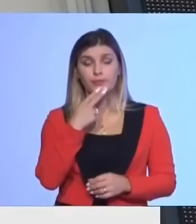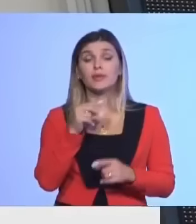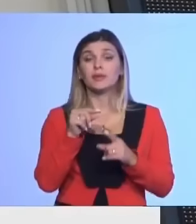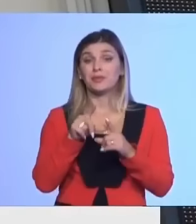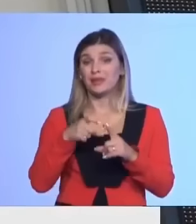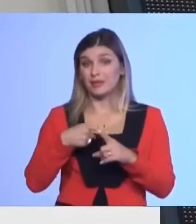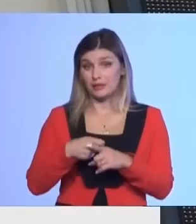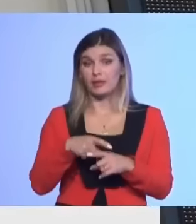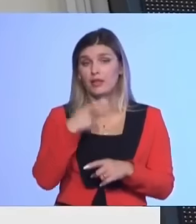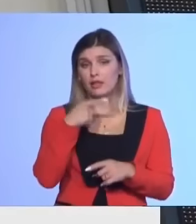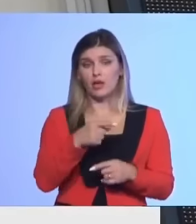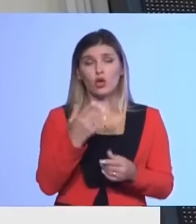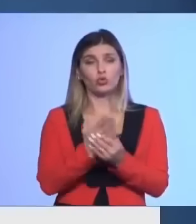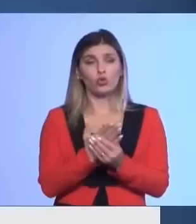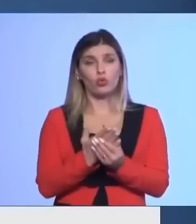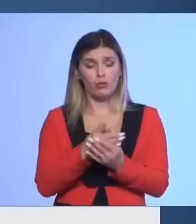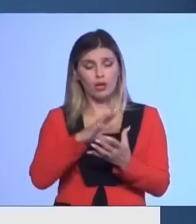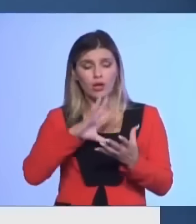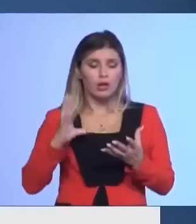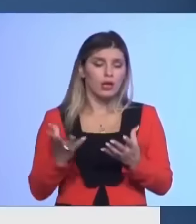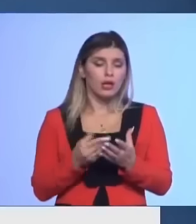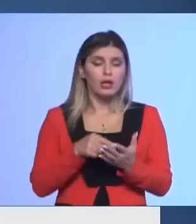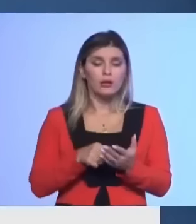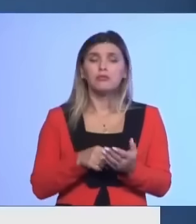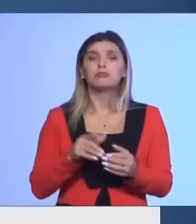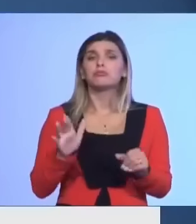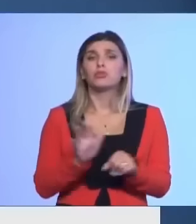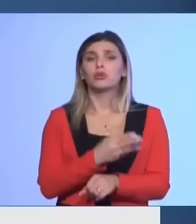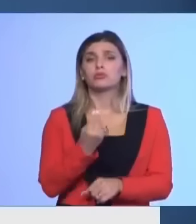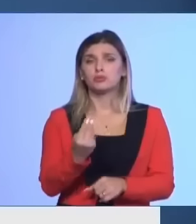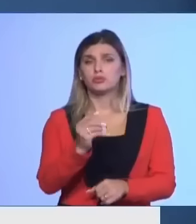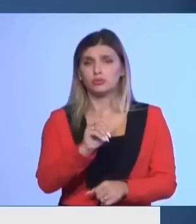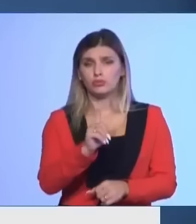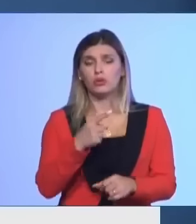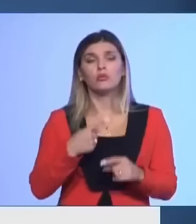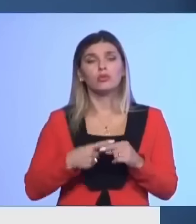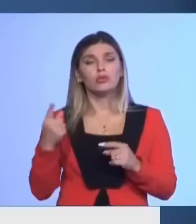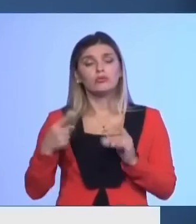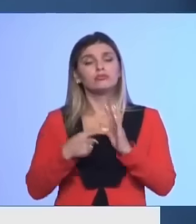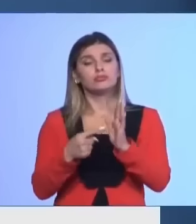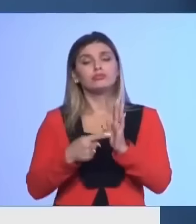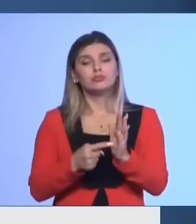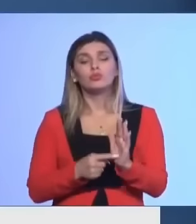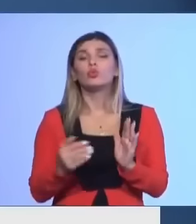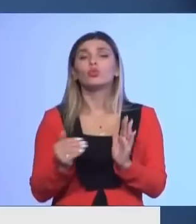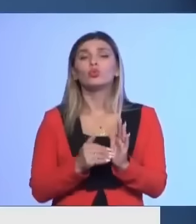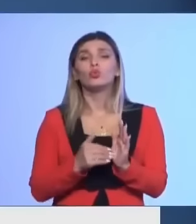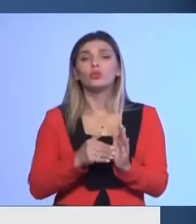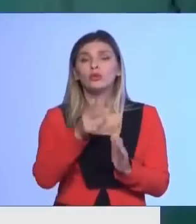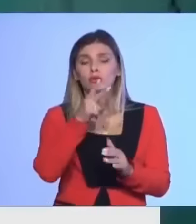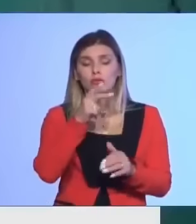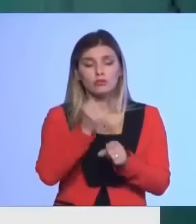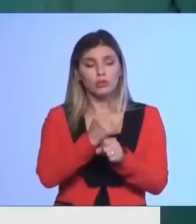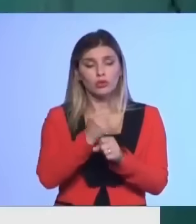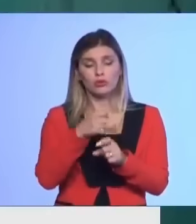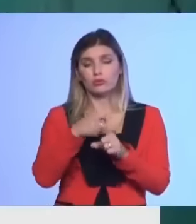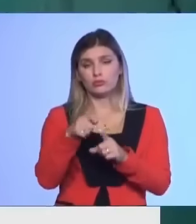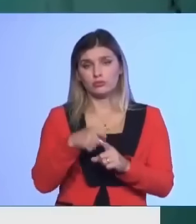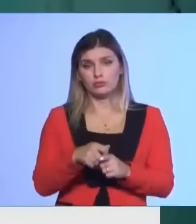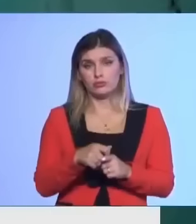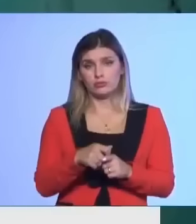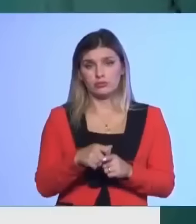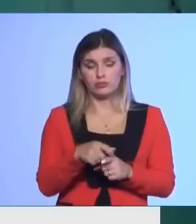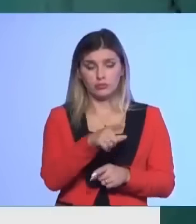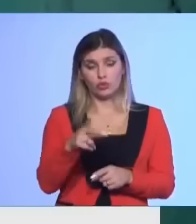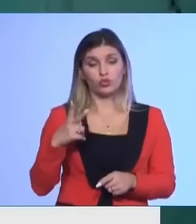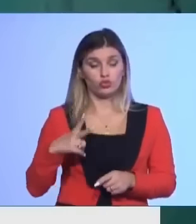se ky dokument duket të jetë i plotësuar derisa treguan se çfarë duhet bërë me të në mënyrë që të ketë edhe votat e tyre. Qytetarët fillimisht